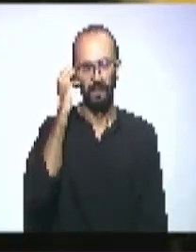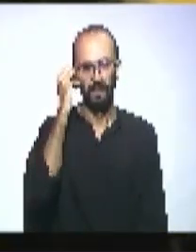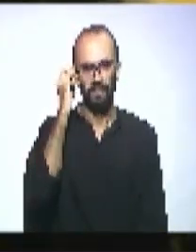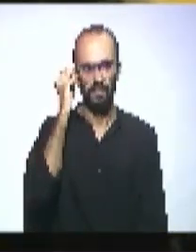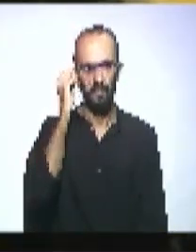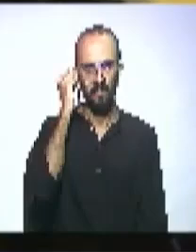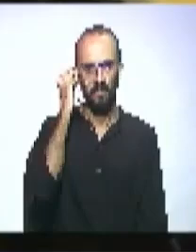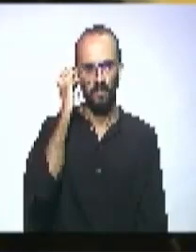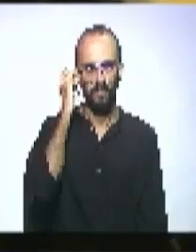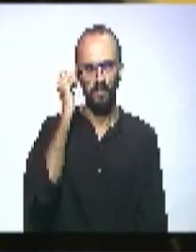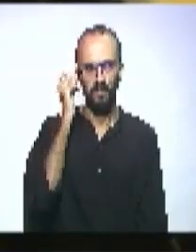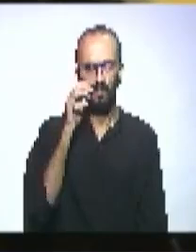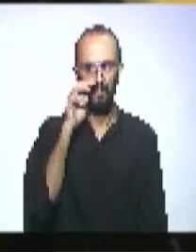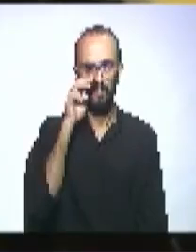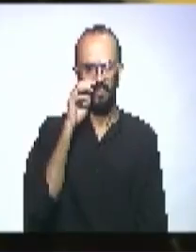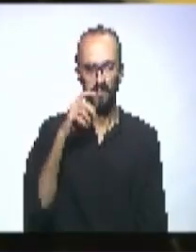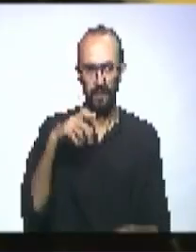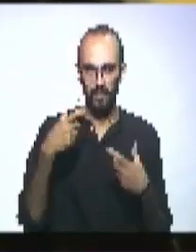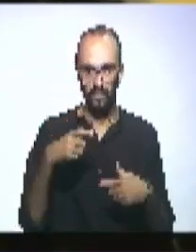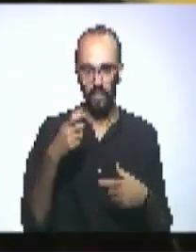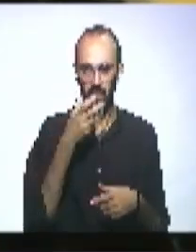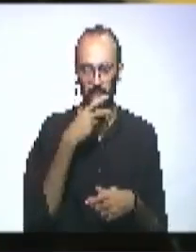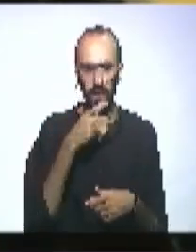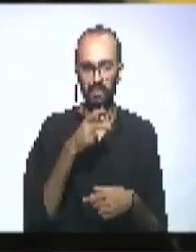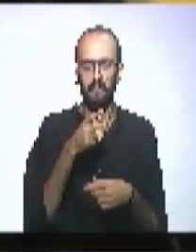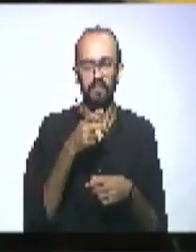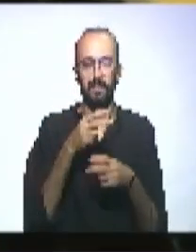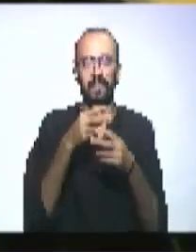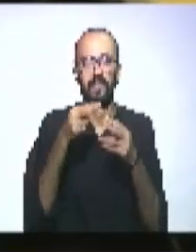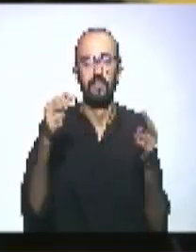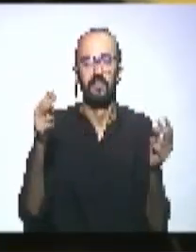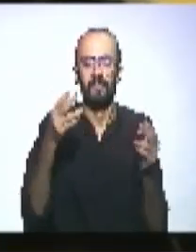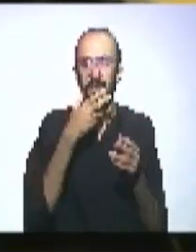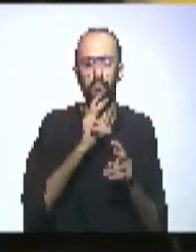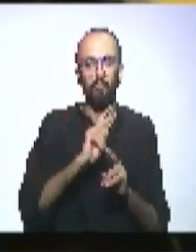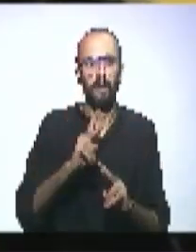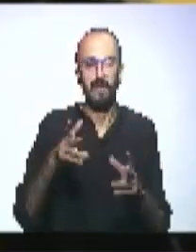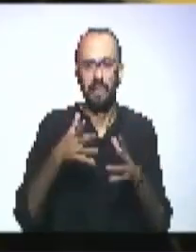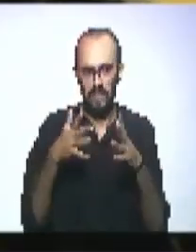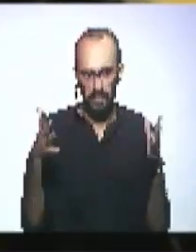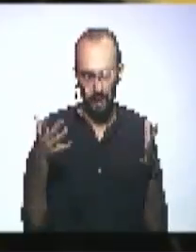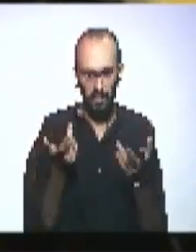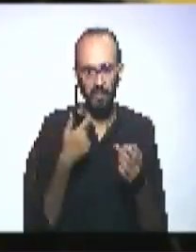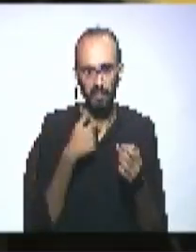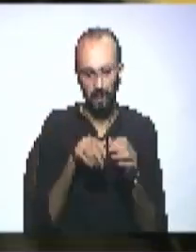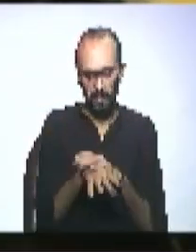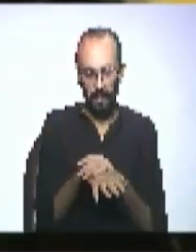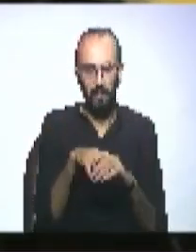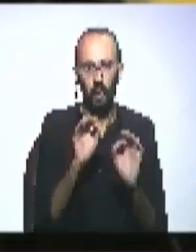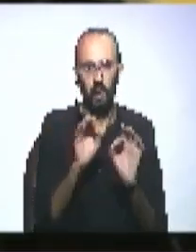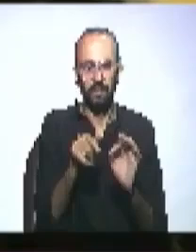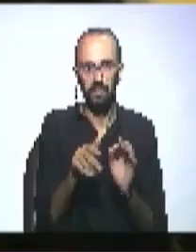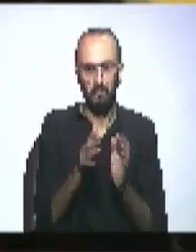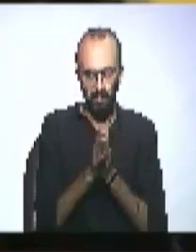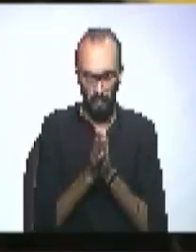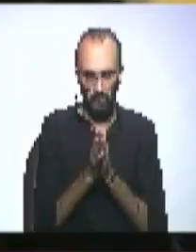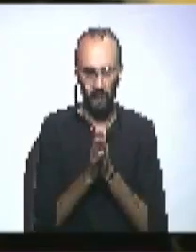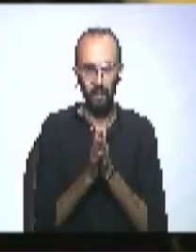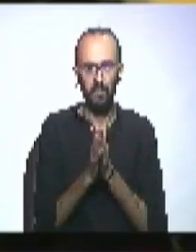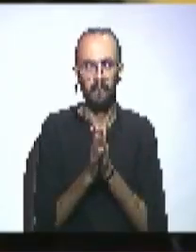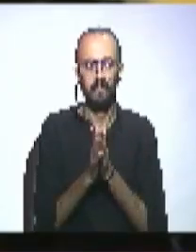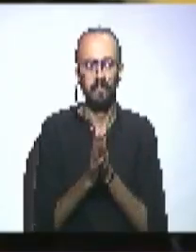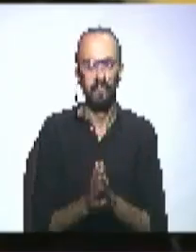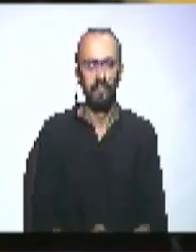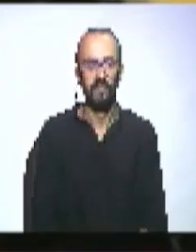يعني الابل باي ده بيتعمل كذا شكل بكذا طريقه واحنا النهارده هنعمله كده بالطريقه اللي